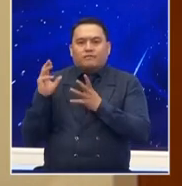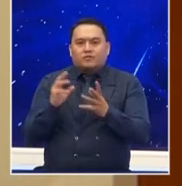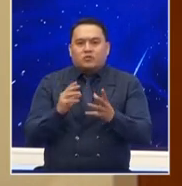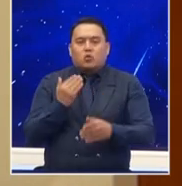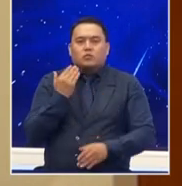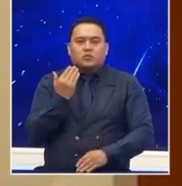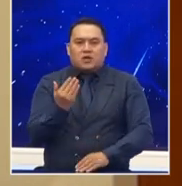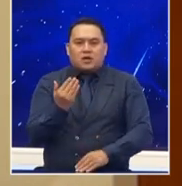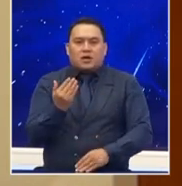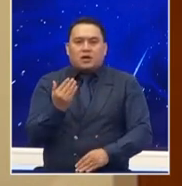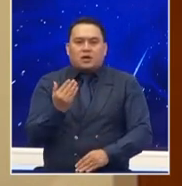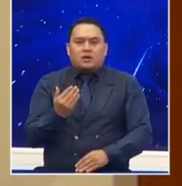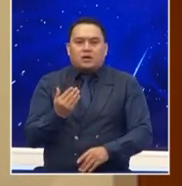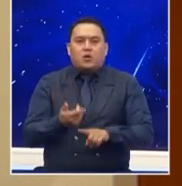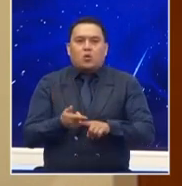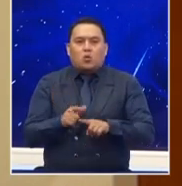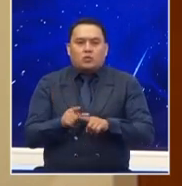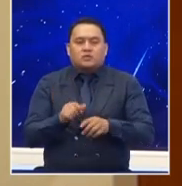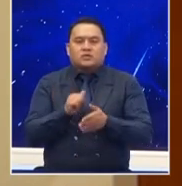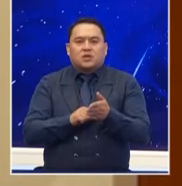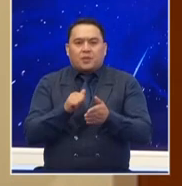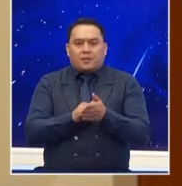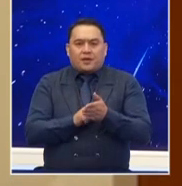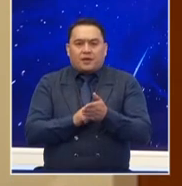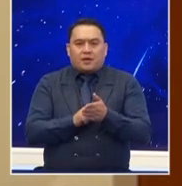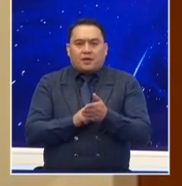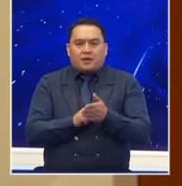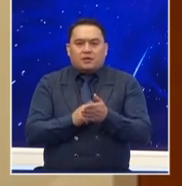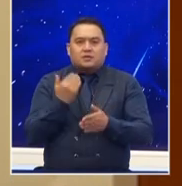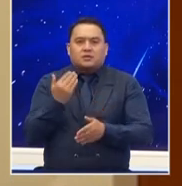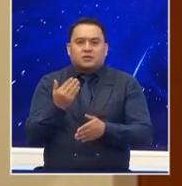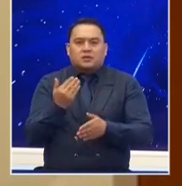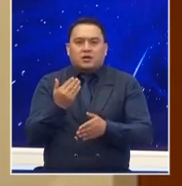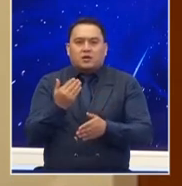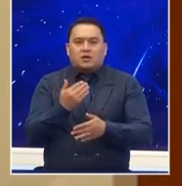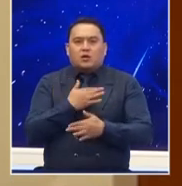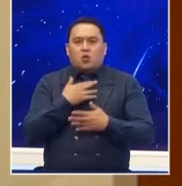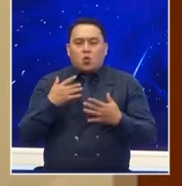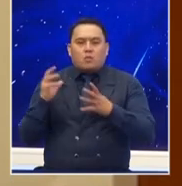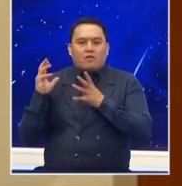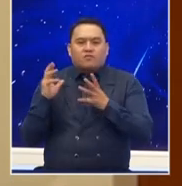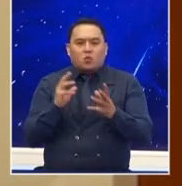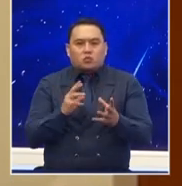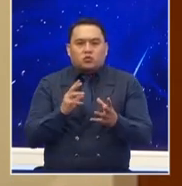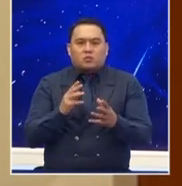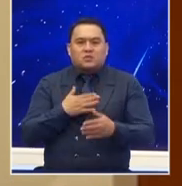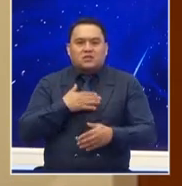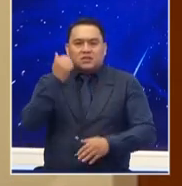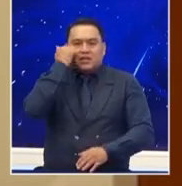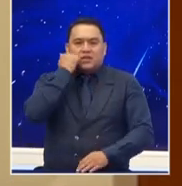ғана қатысты болады. Өйткені себебі, расында сіз айтасыз ғой, көп автобустардың көбісі бізде